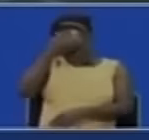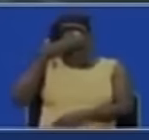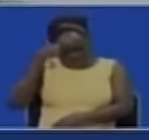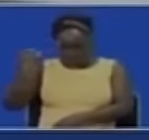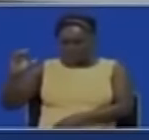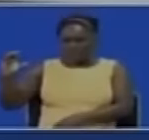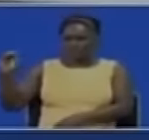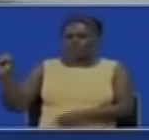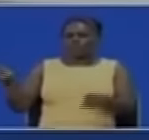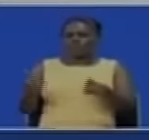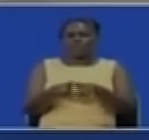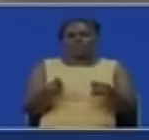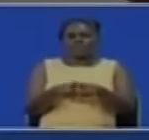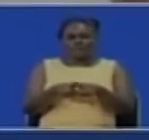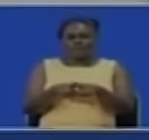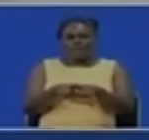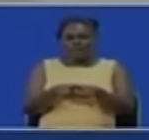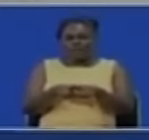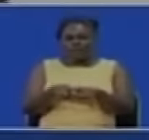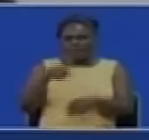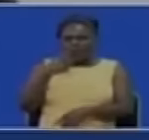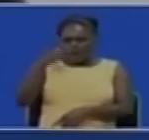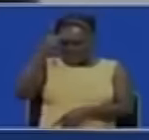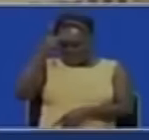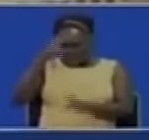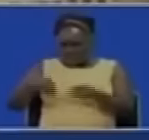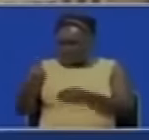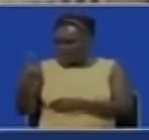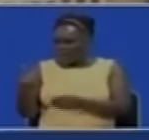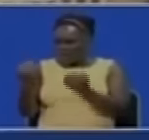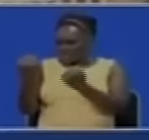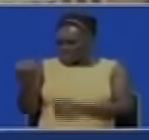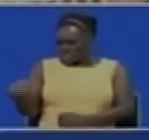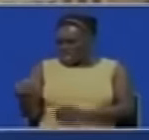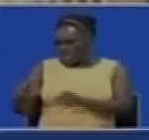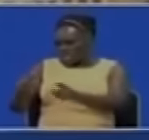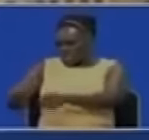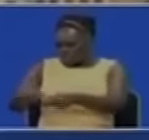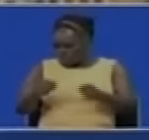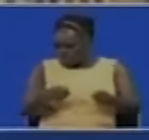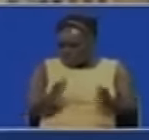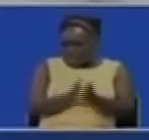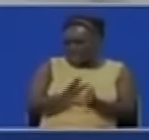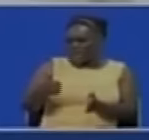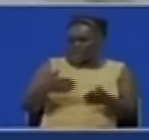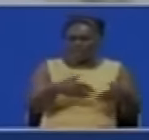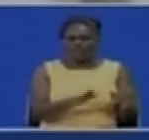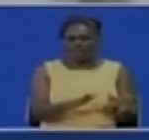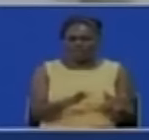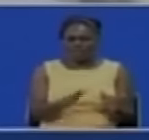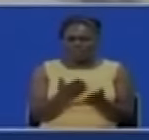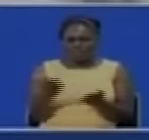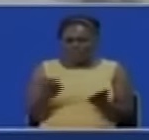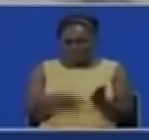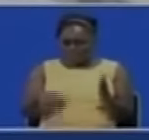wengine. Sawia na mzazi kumnunulia mtoto mmoja viatu na kumwacha ndugu yehoi, wanasema. Pengine ukiorodhesha